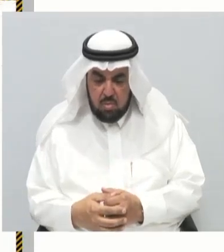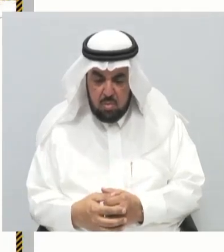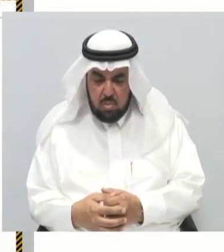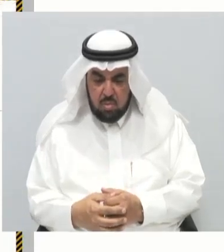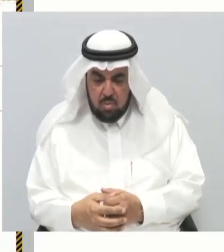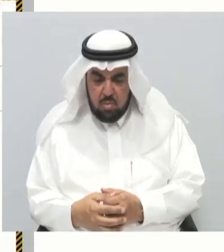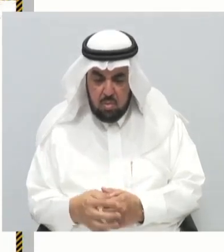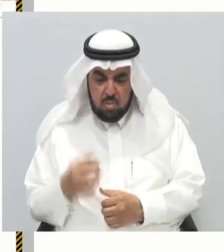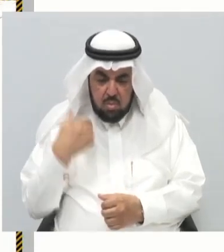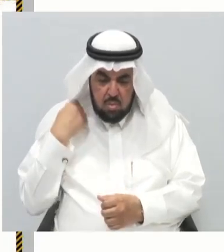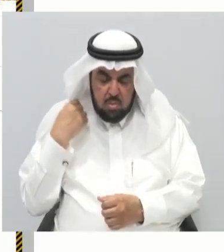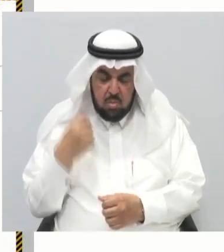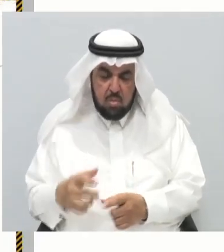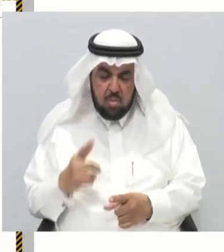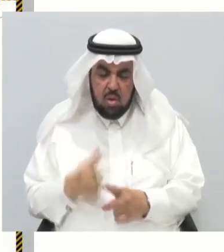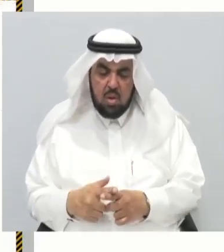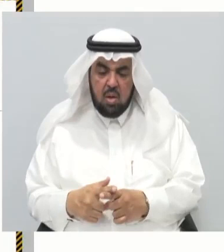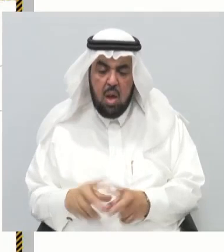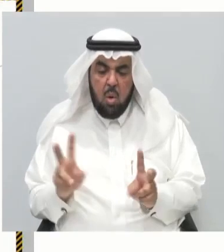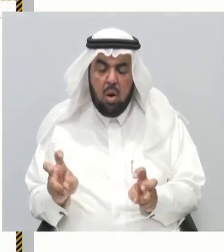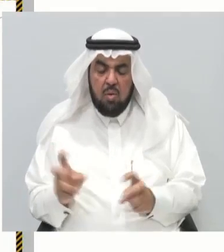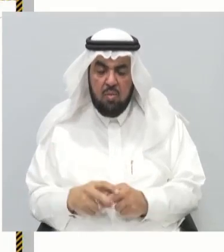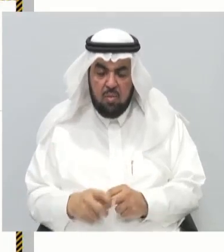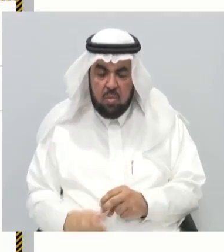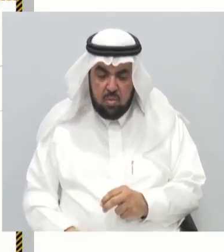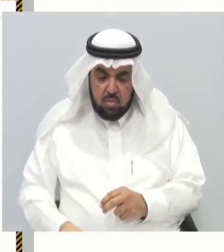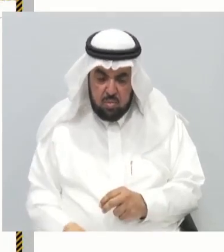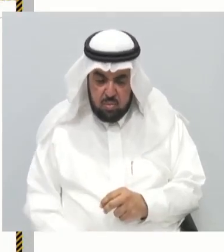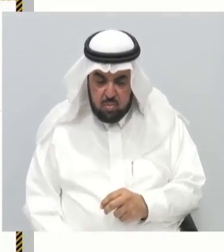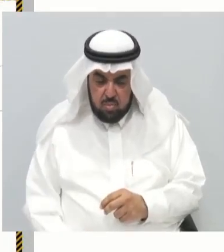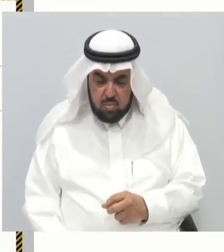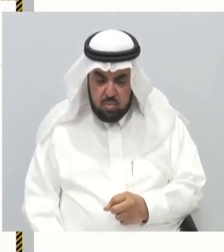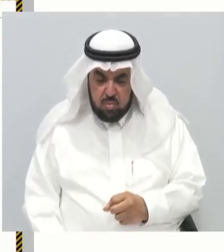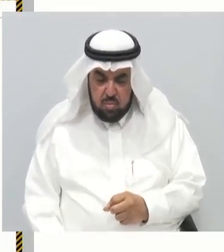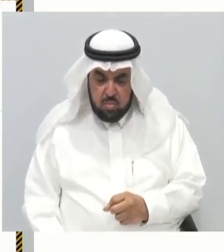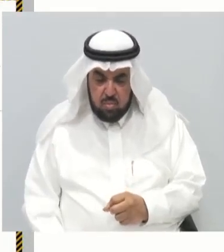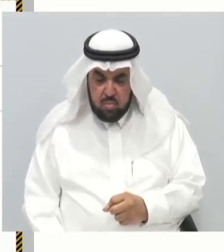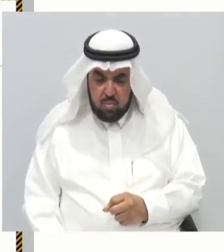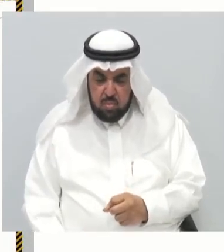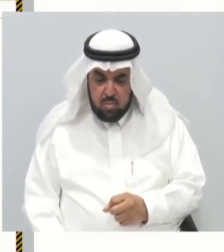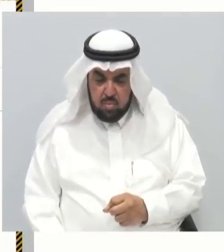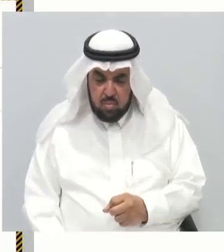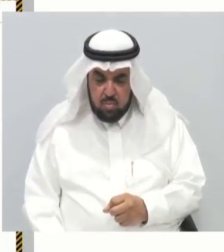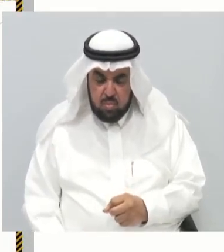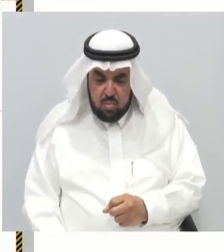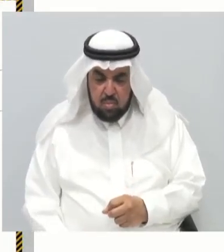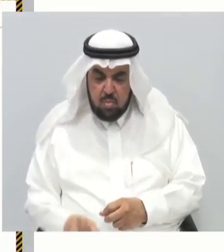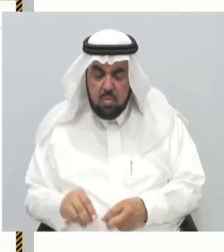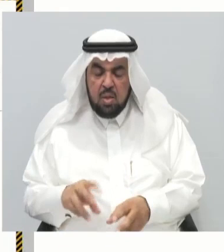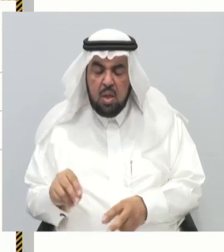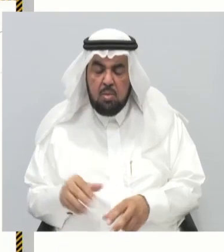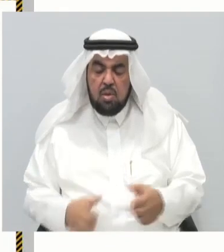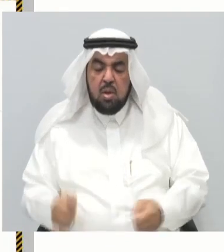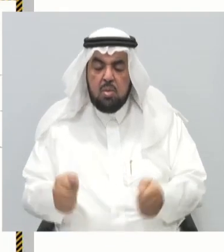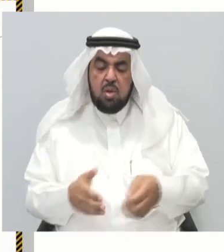لاغلاقه نقوم بالضغط على الاكس الموجود في الاعلى فيختفي لو ضغطت على المحاكاه عند